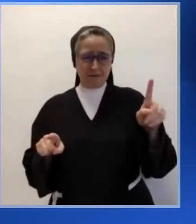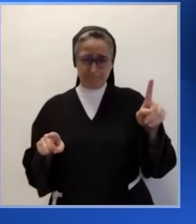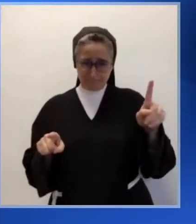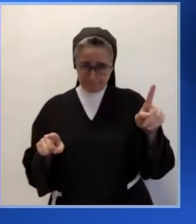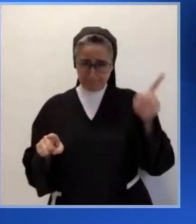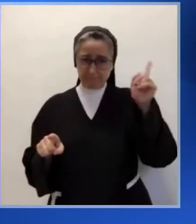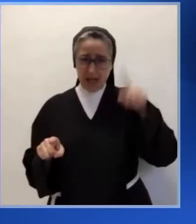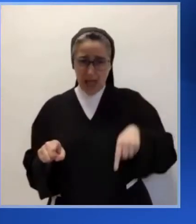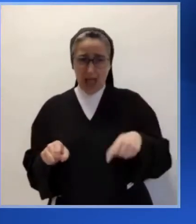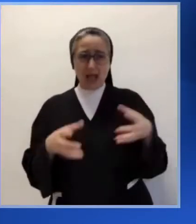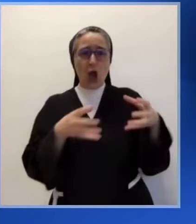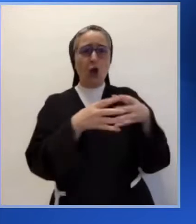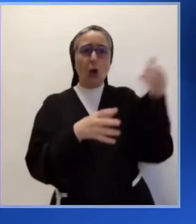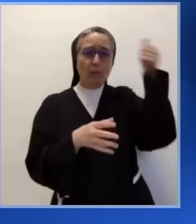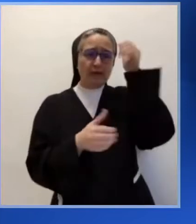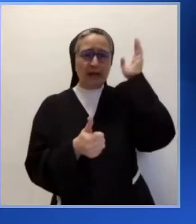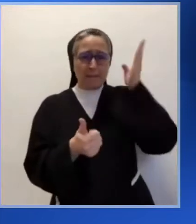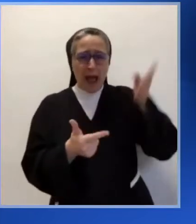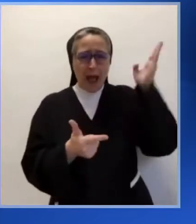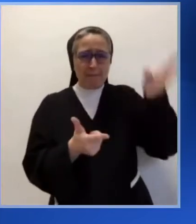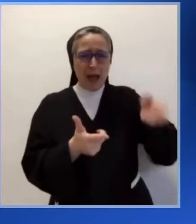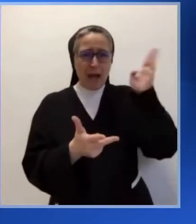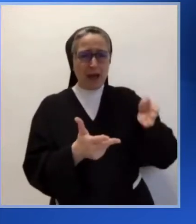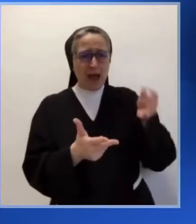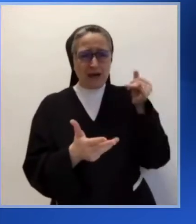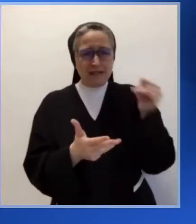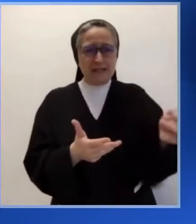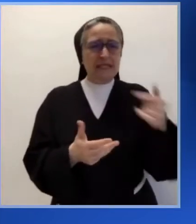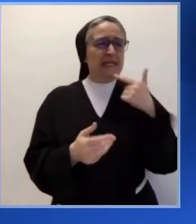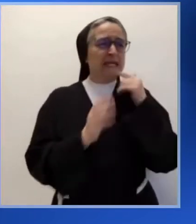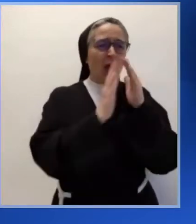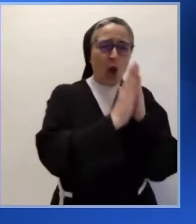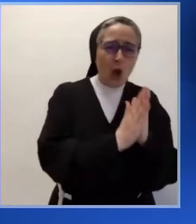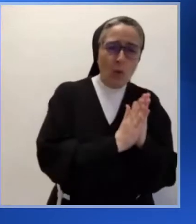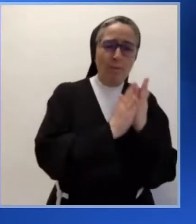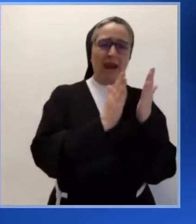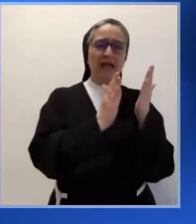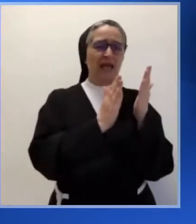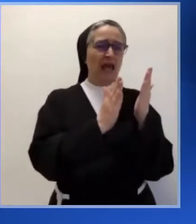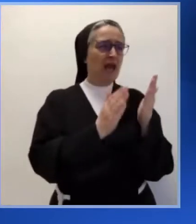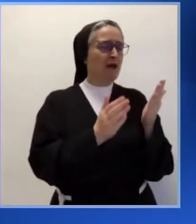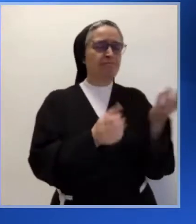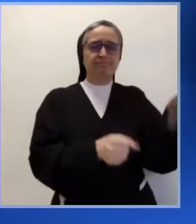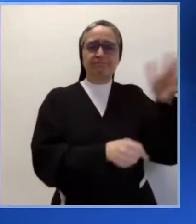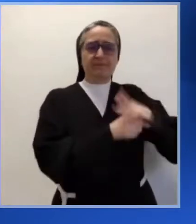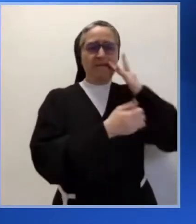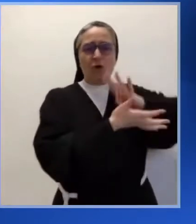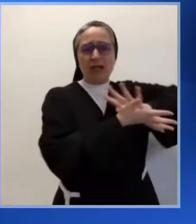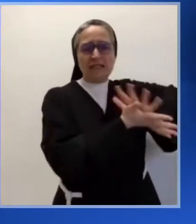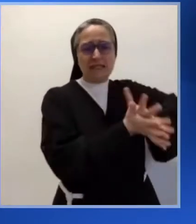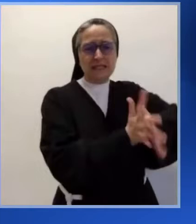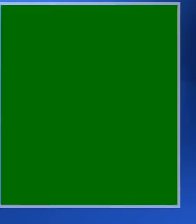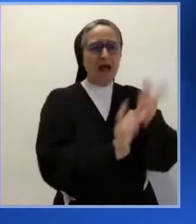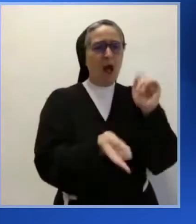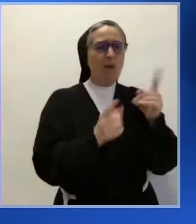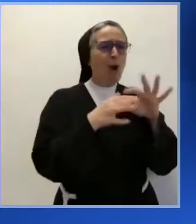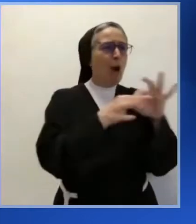la comunità cristiana e i luoghi di culto e oscurano il volto pacifico della